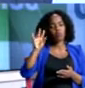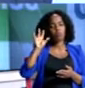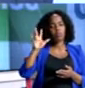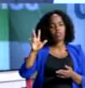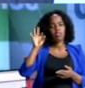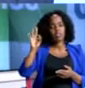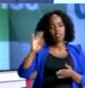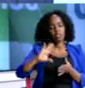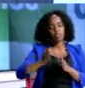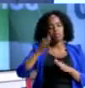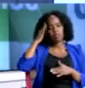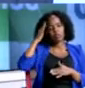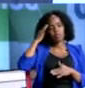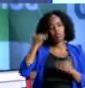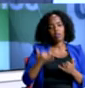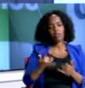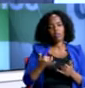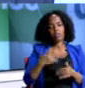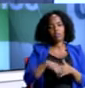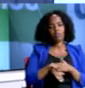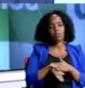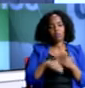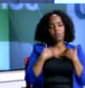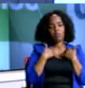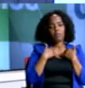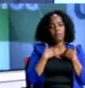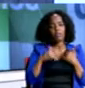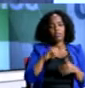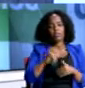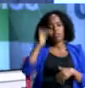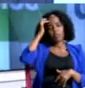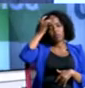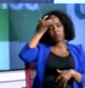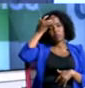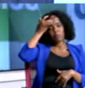namoni halamni sakeses chirani jiru ega tibin kun